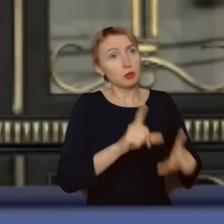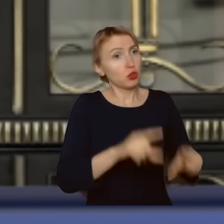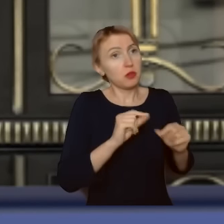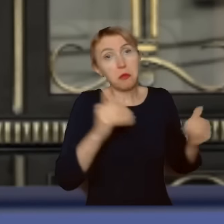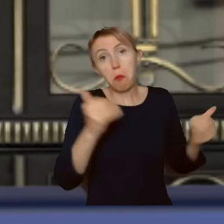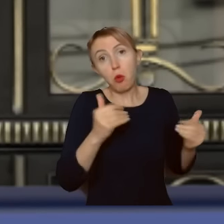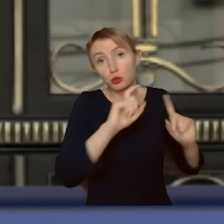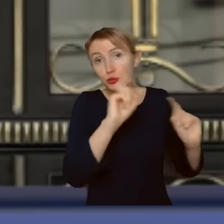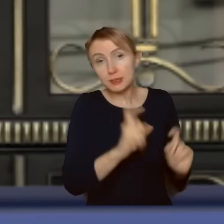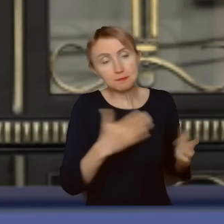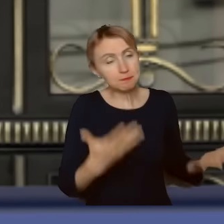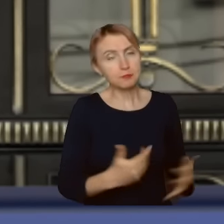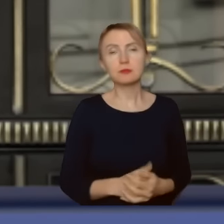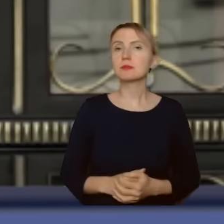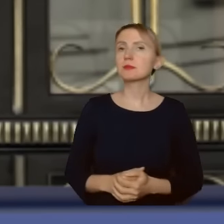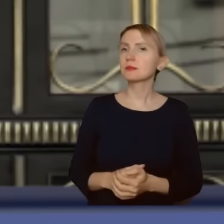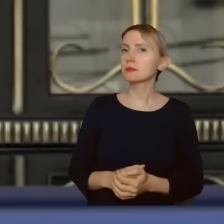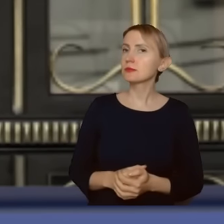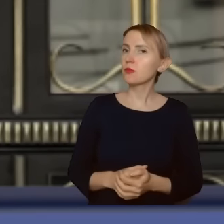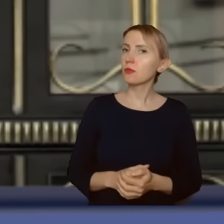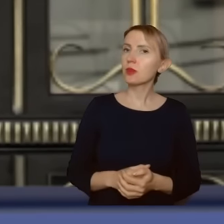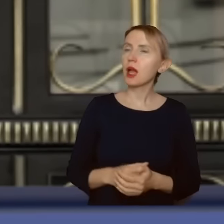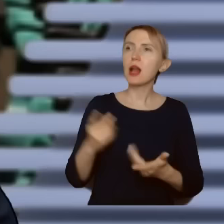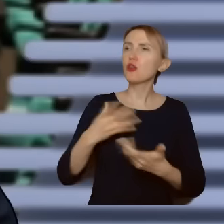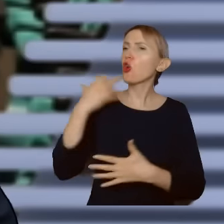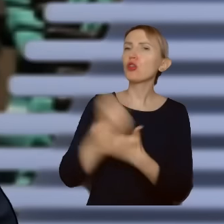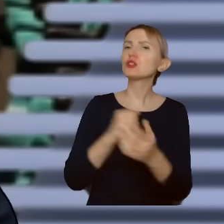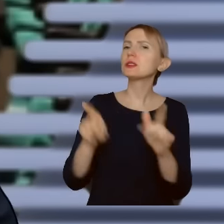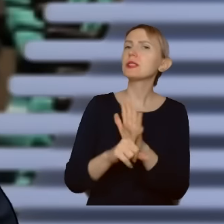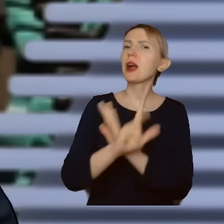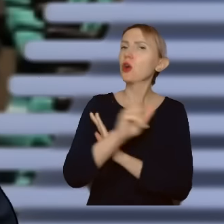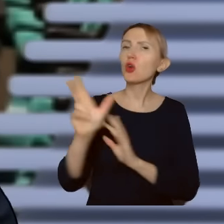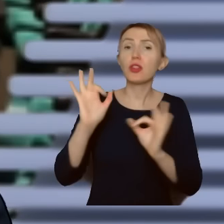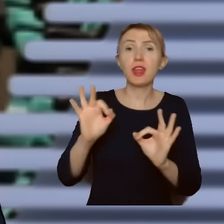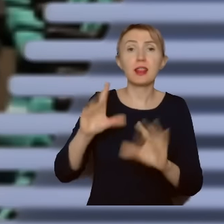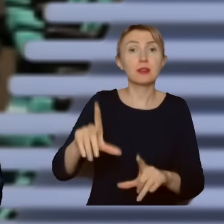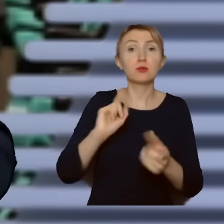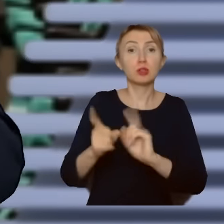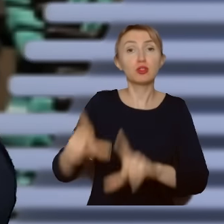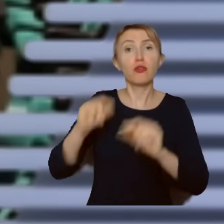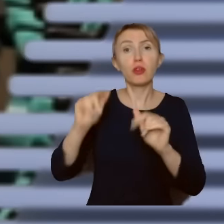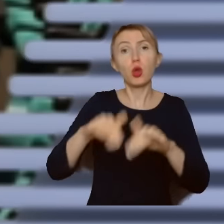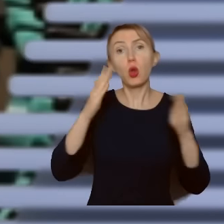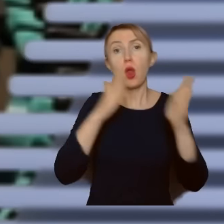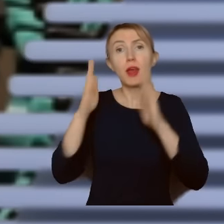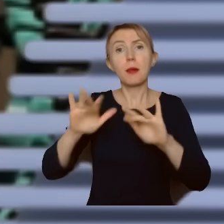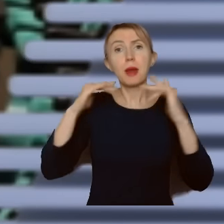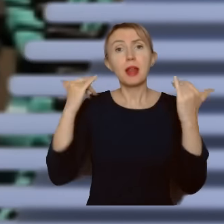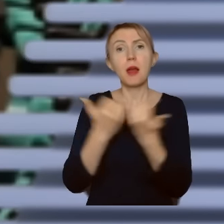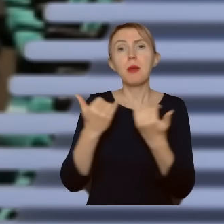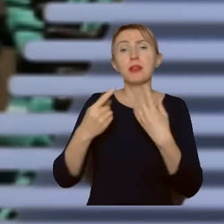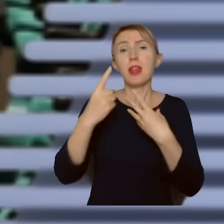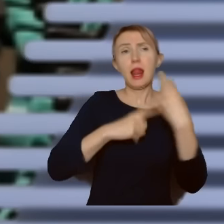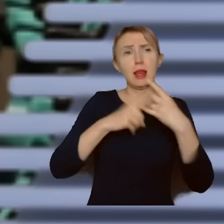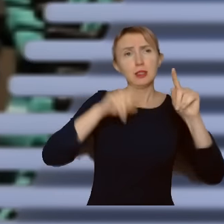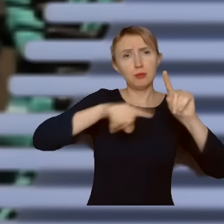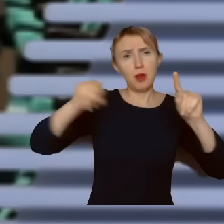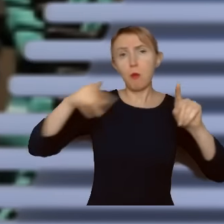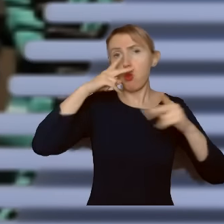tylko może tak się na korzyść dla której strony? Teraz przyspieszone wybory, kolejne wybory parlamentarne. Sondaże pokazują, że